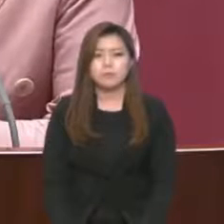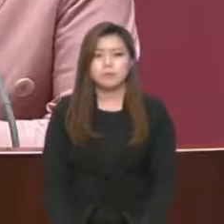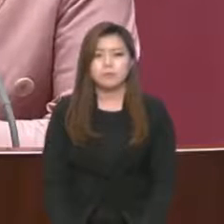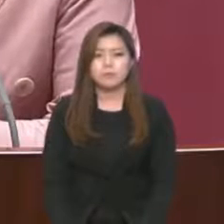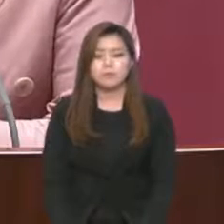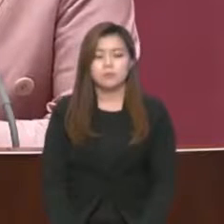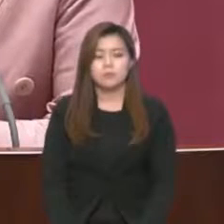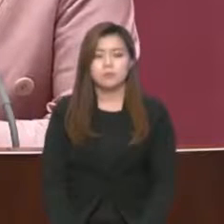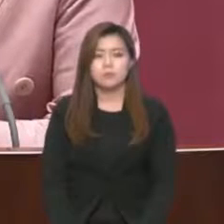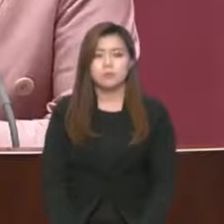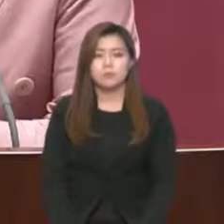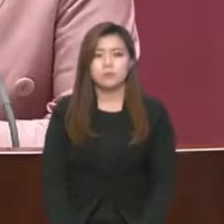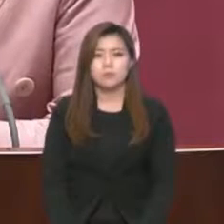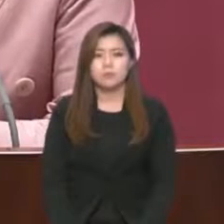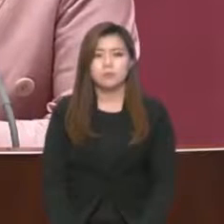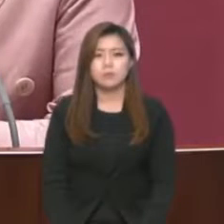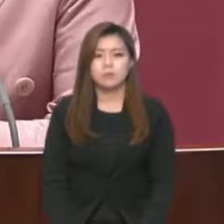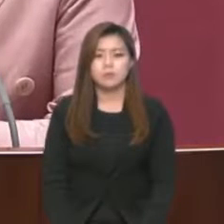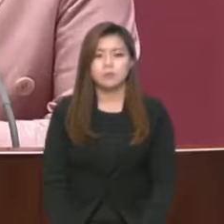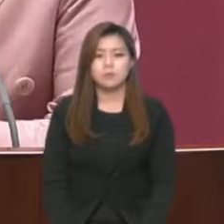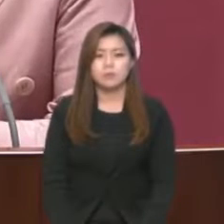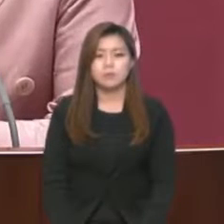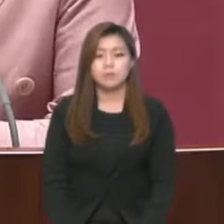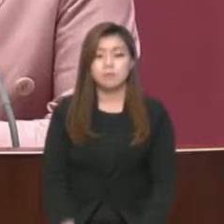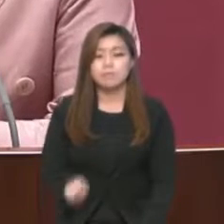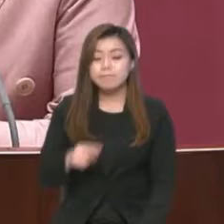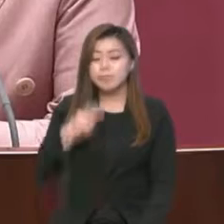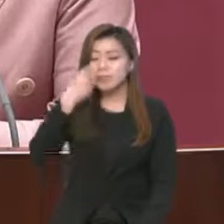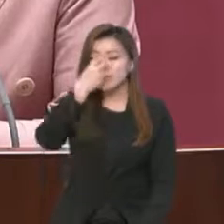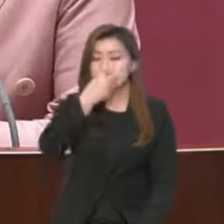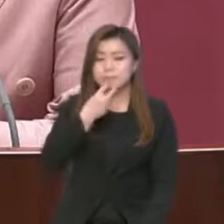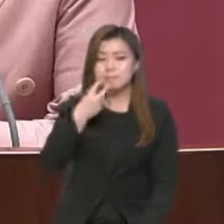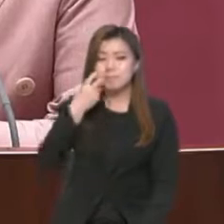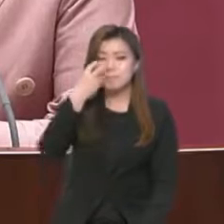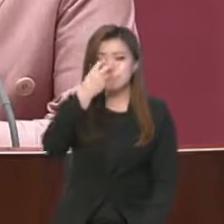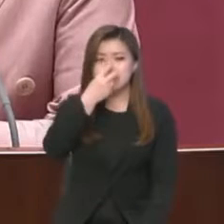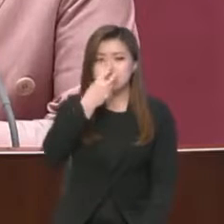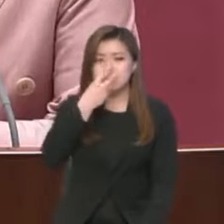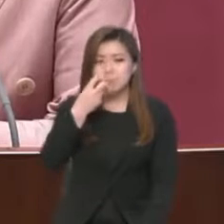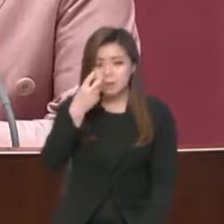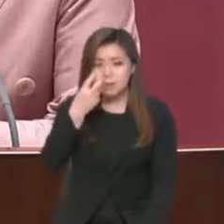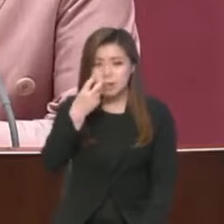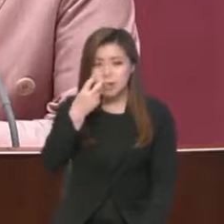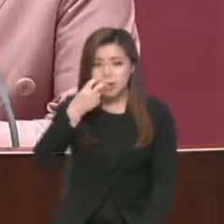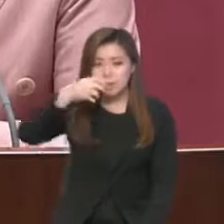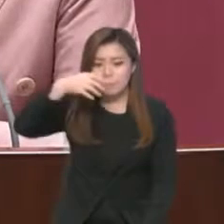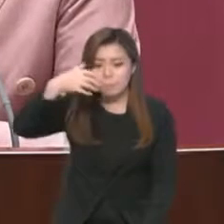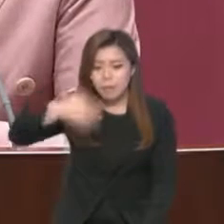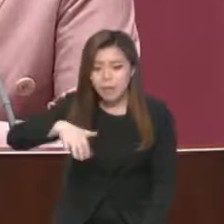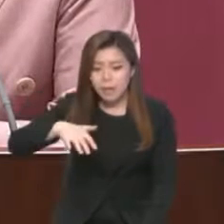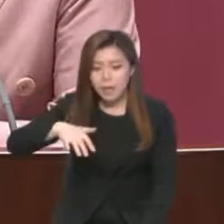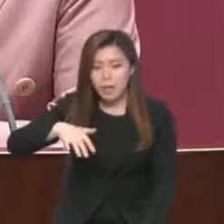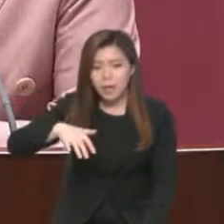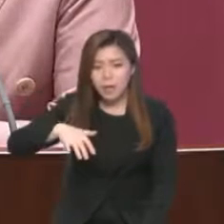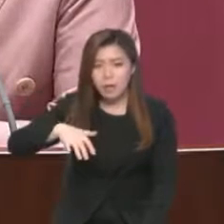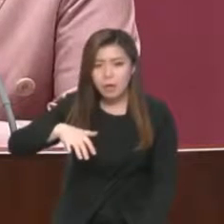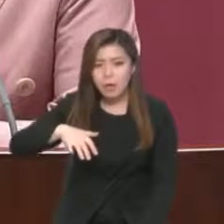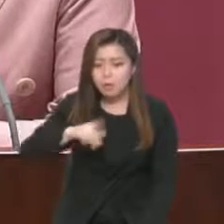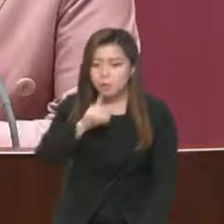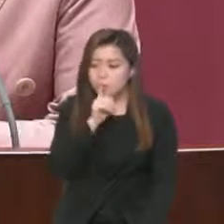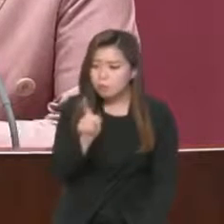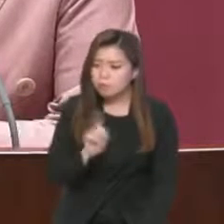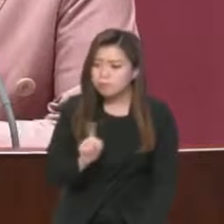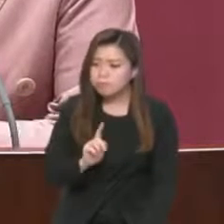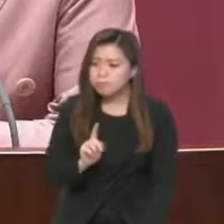그 의원님께서 그 요양 심사를 거쳐야 함에도 거치지 않았다라고 주장하시는